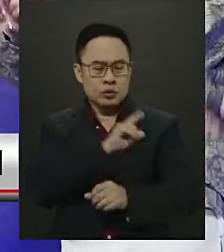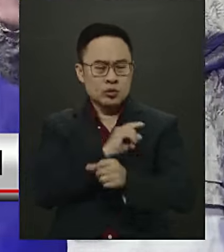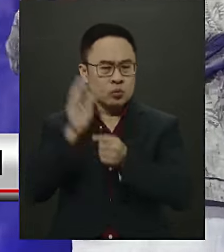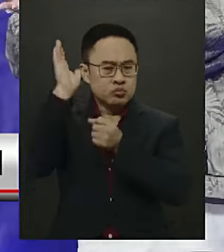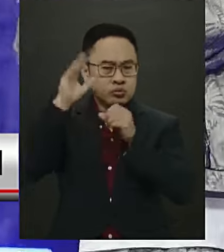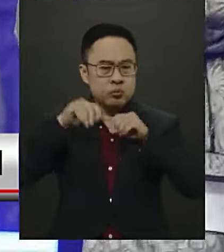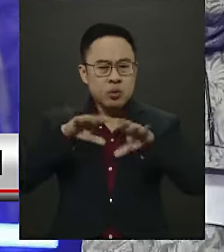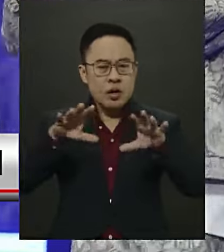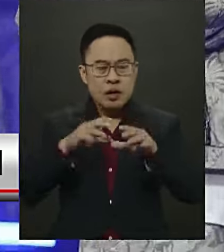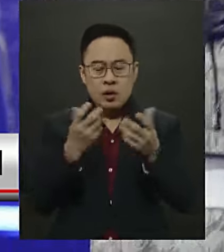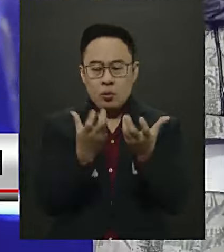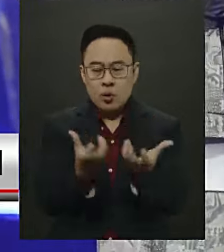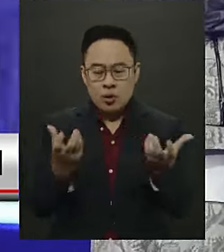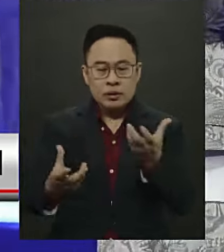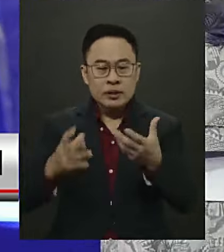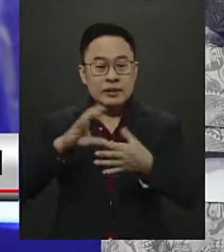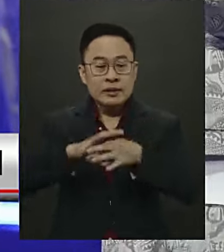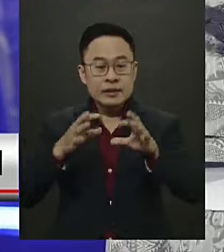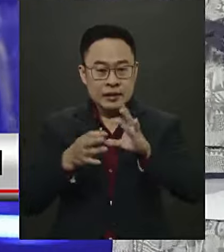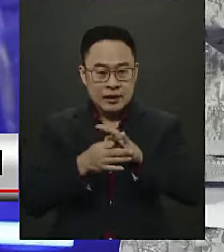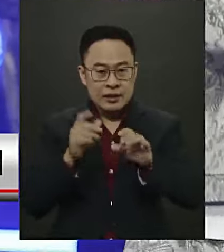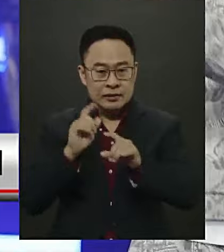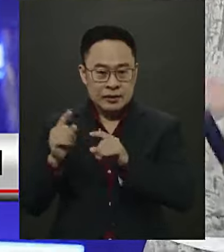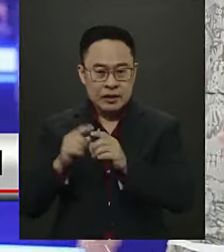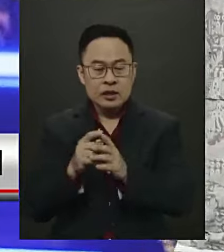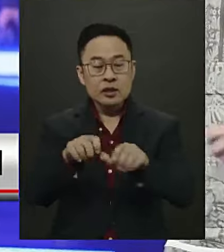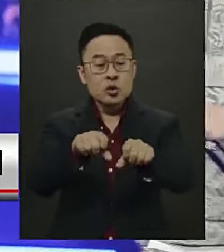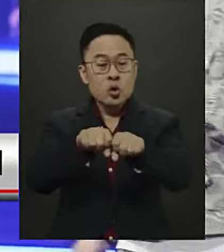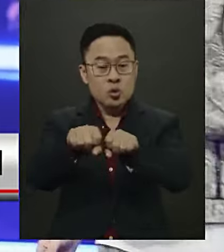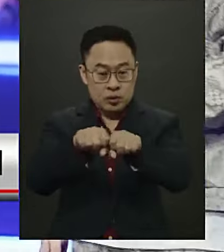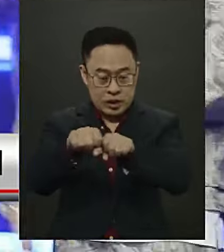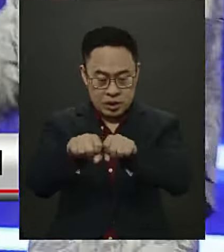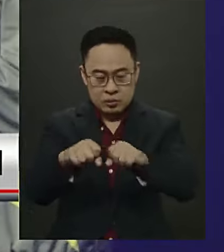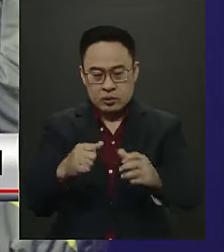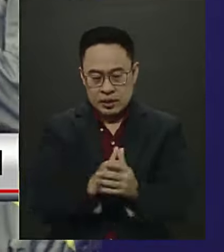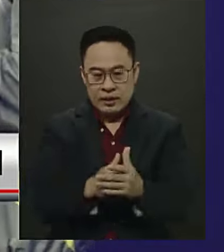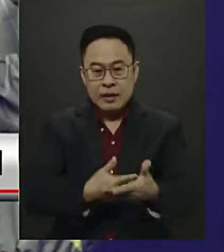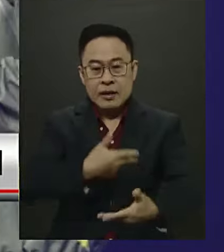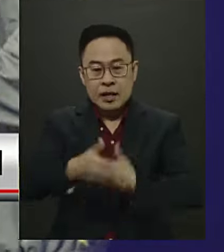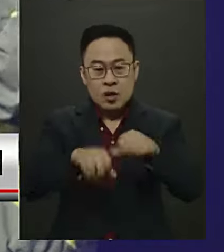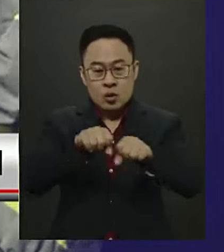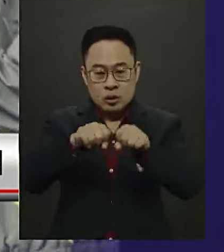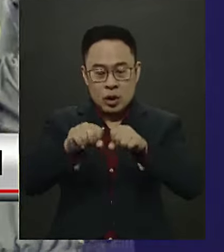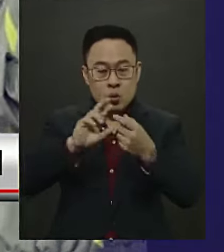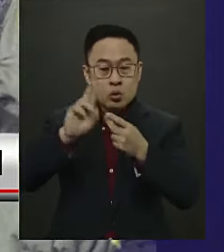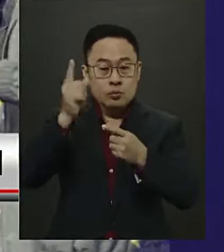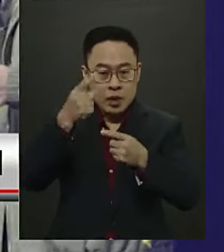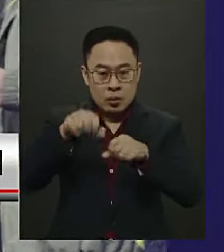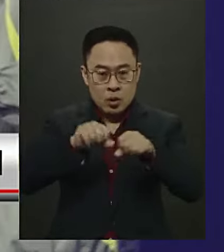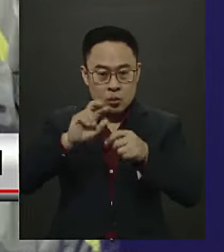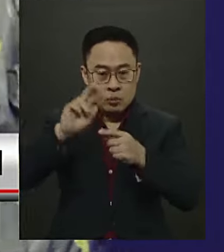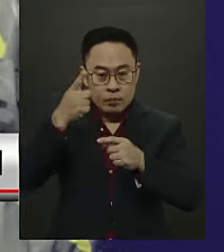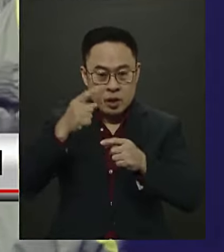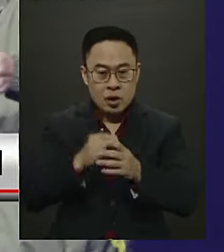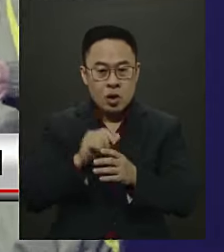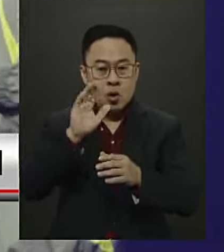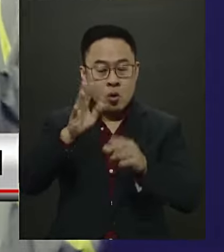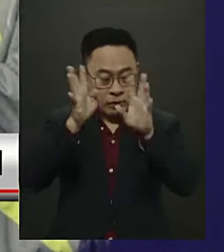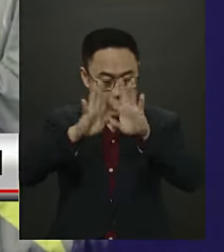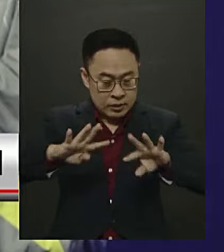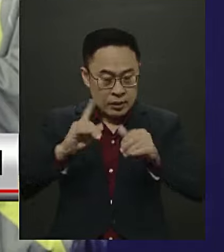Chef Creator Officer ก็เป็นการเปิดตัวรองเท้า Limited Edition รุ่นใหม่เป็นครั้งแรกใน Southeast Asia นะ